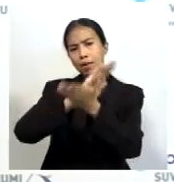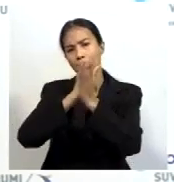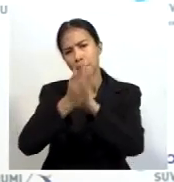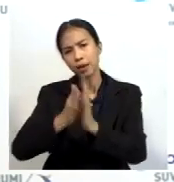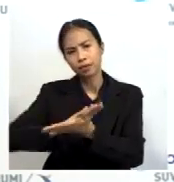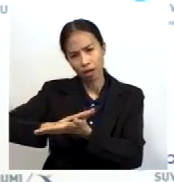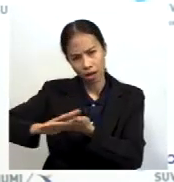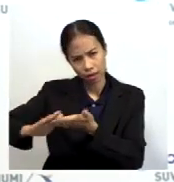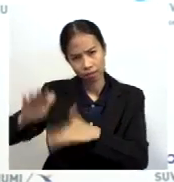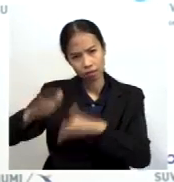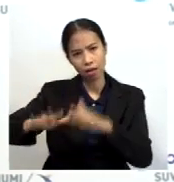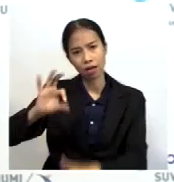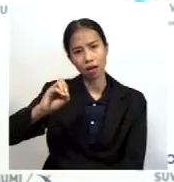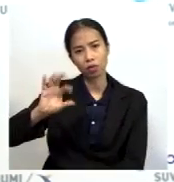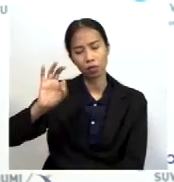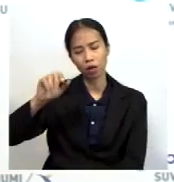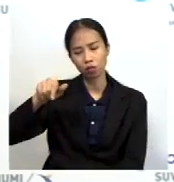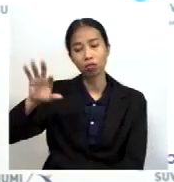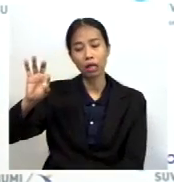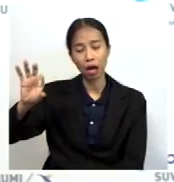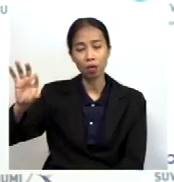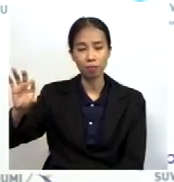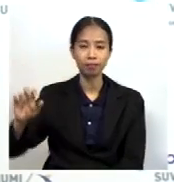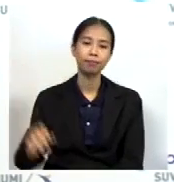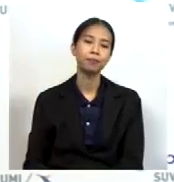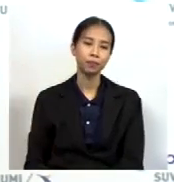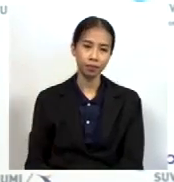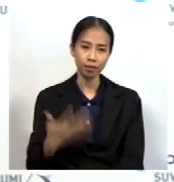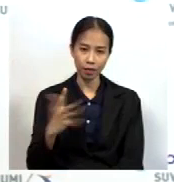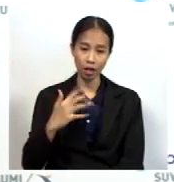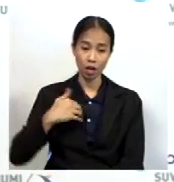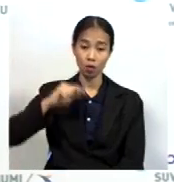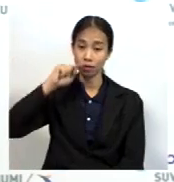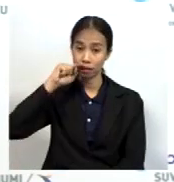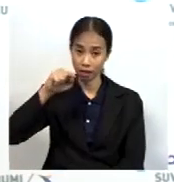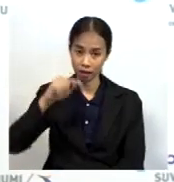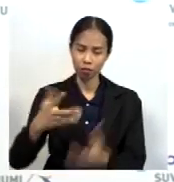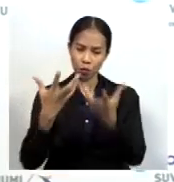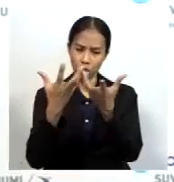99.9% นะครับและผมได้สั่งการให้เขาติดตั้งอุปกรณ์